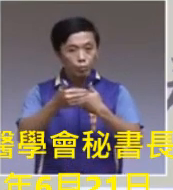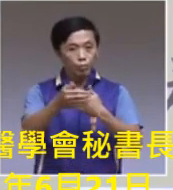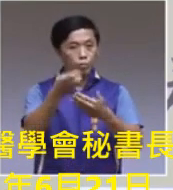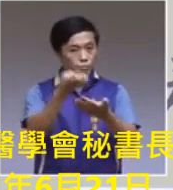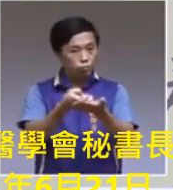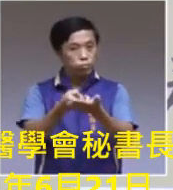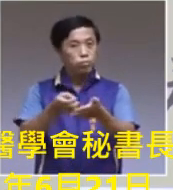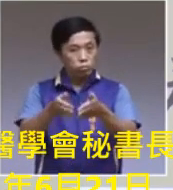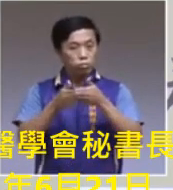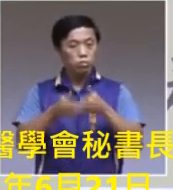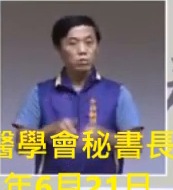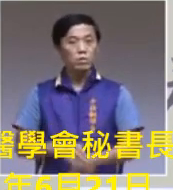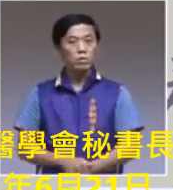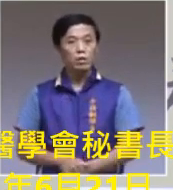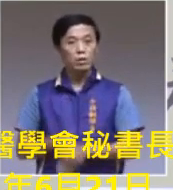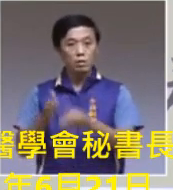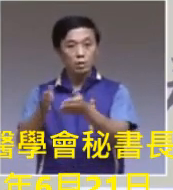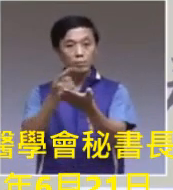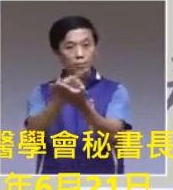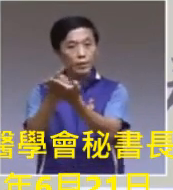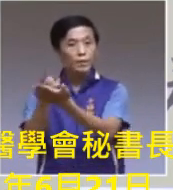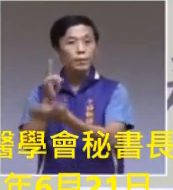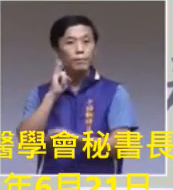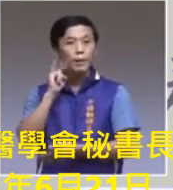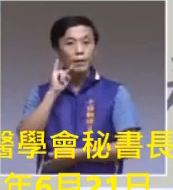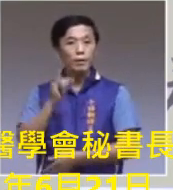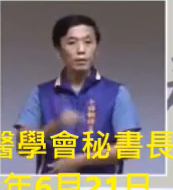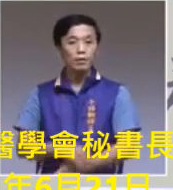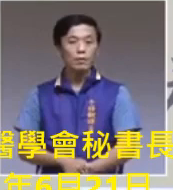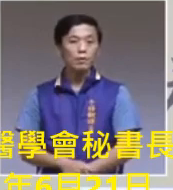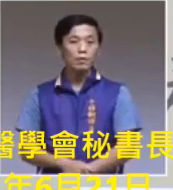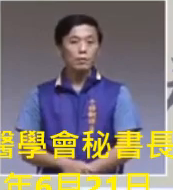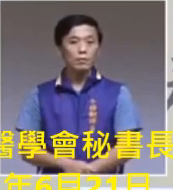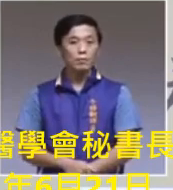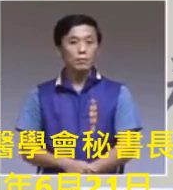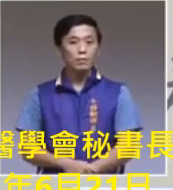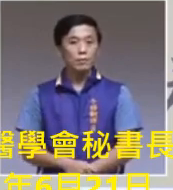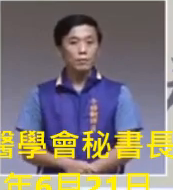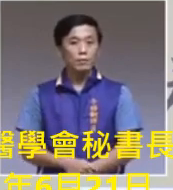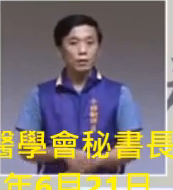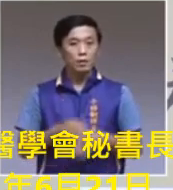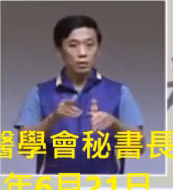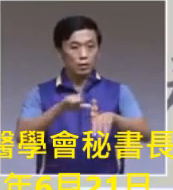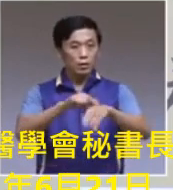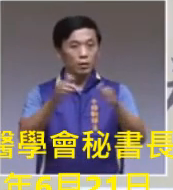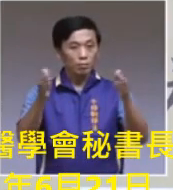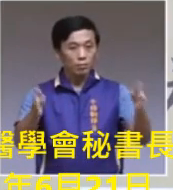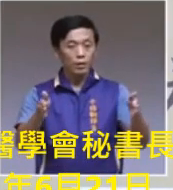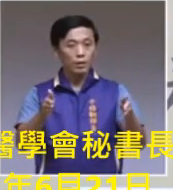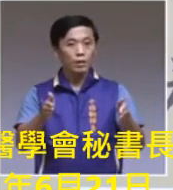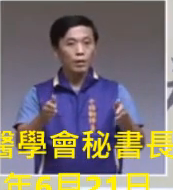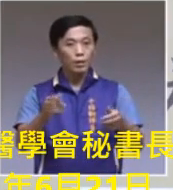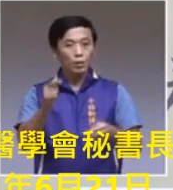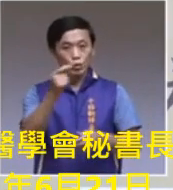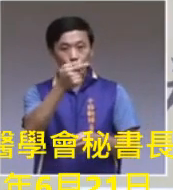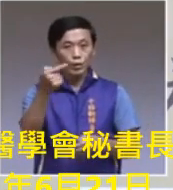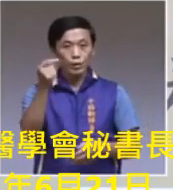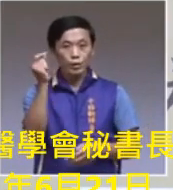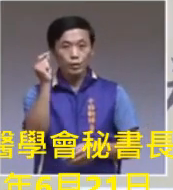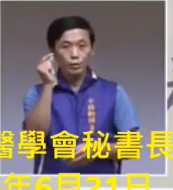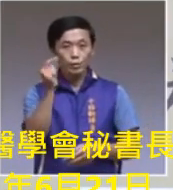好，让我们的每一个妈妈啊都能够能够在这个时间，那最快最快好，